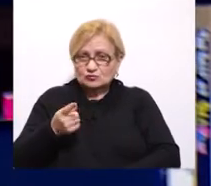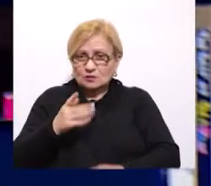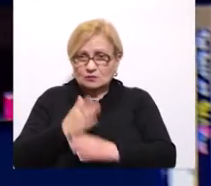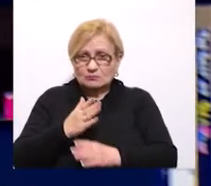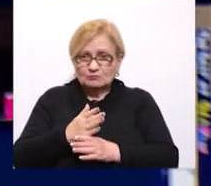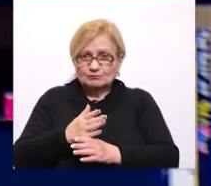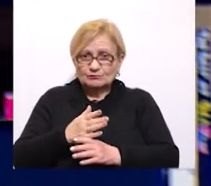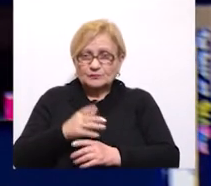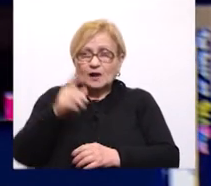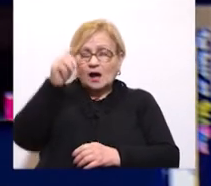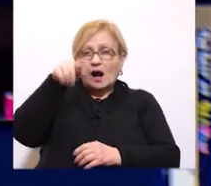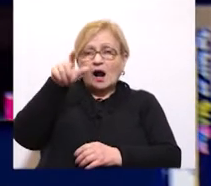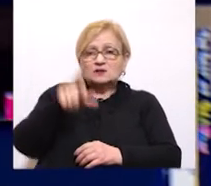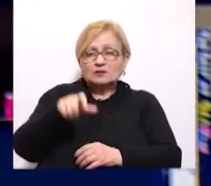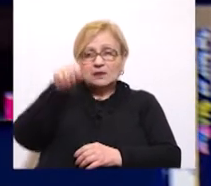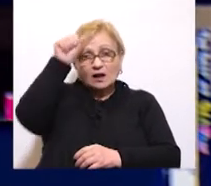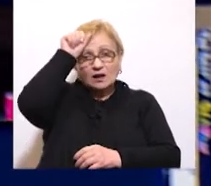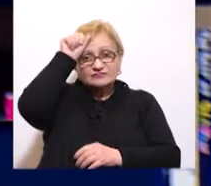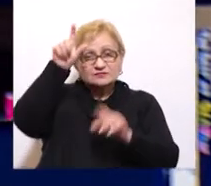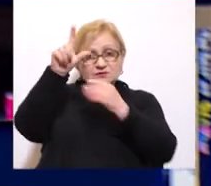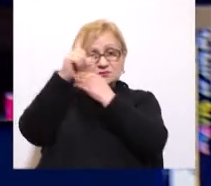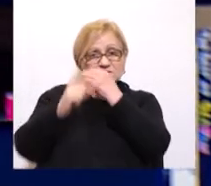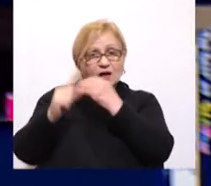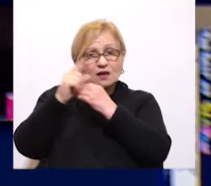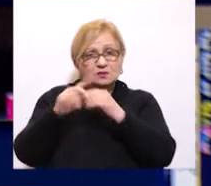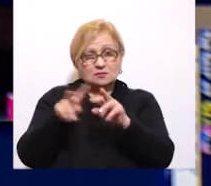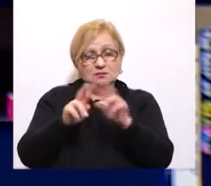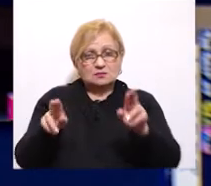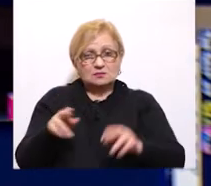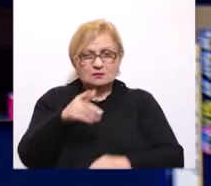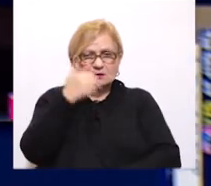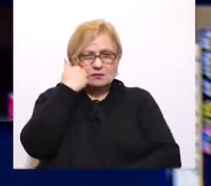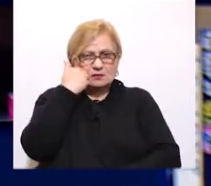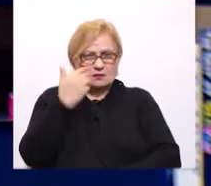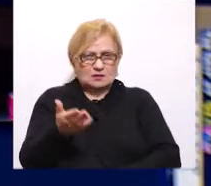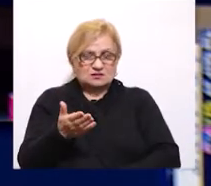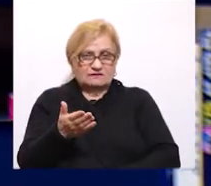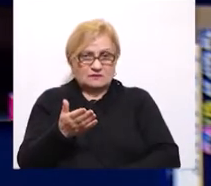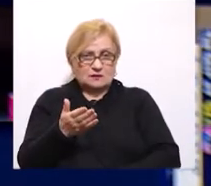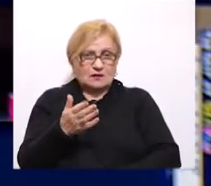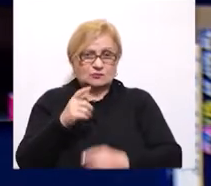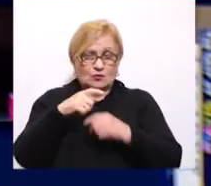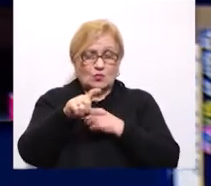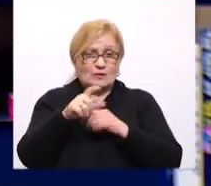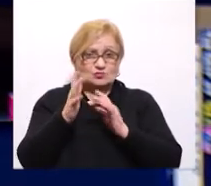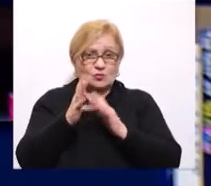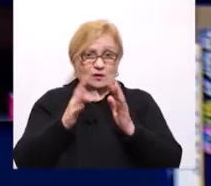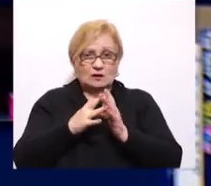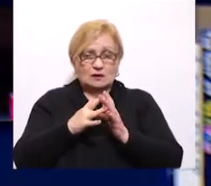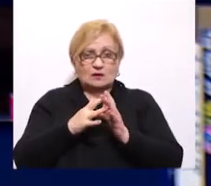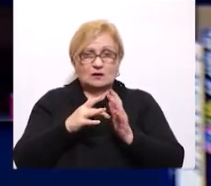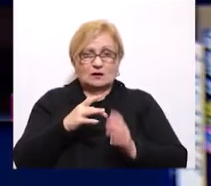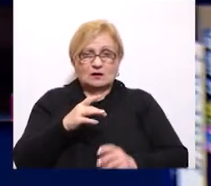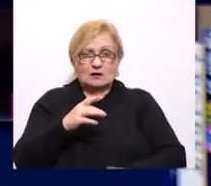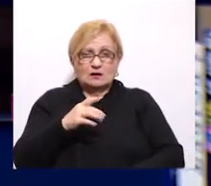ღვთის ხატადაა შექმნილი. როგორ არ გრცხვენიათ ასეთი თვალთმაქცობის? ჩემი